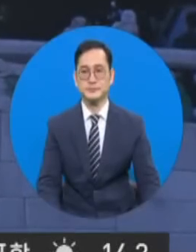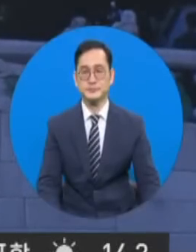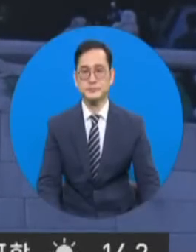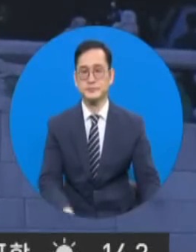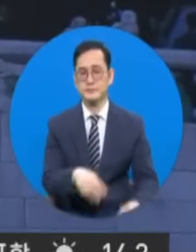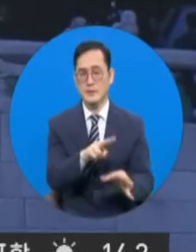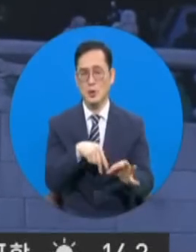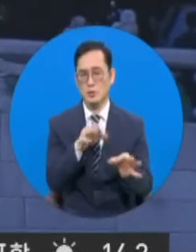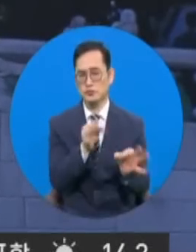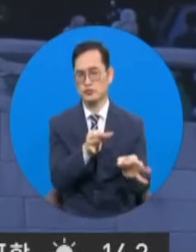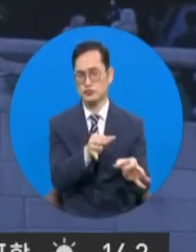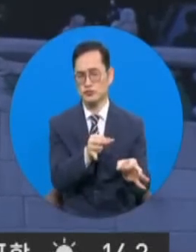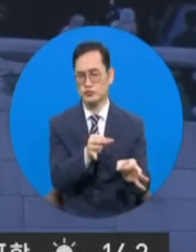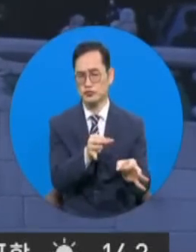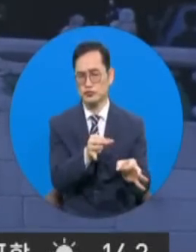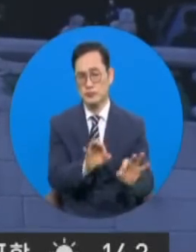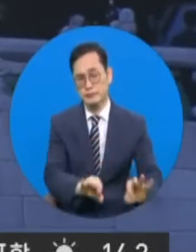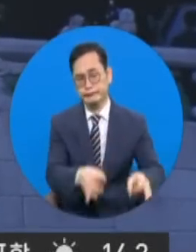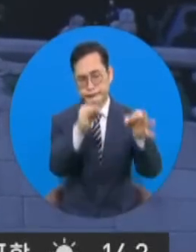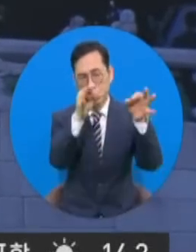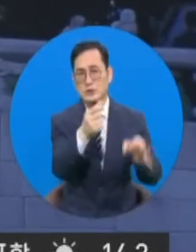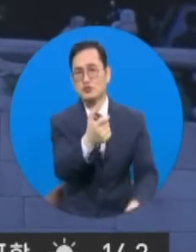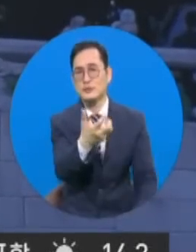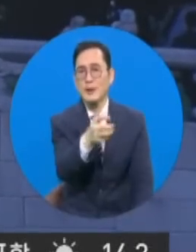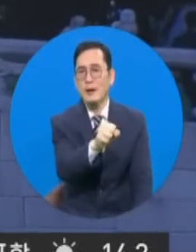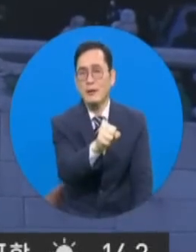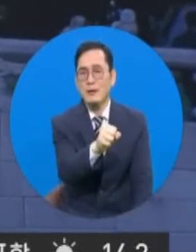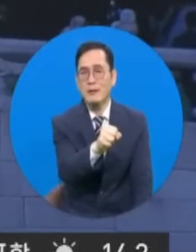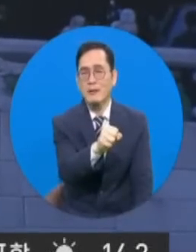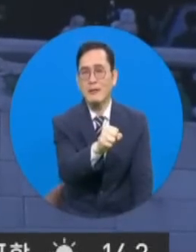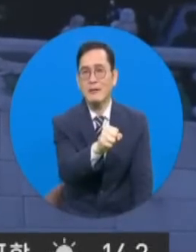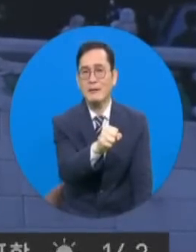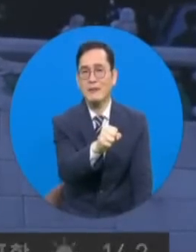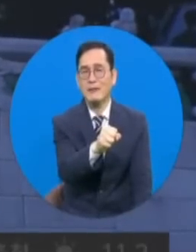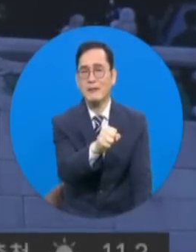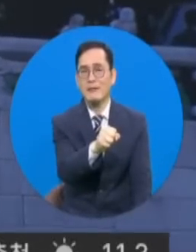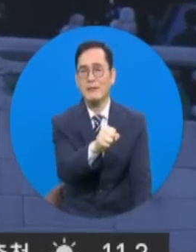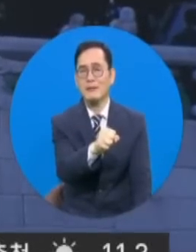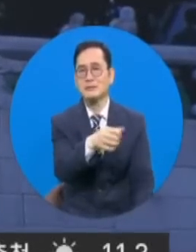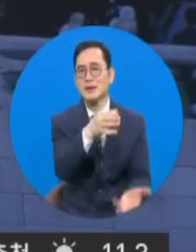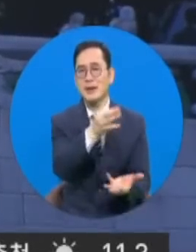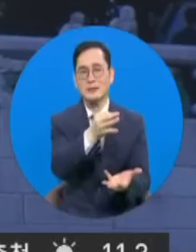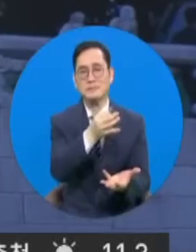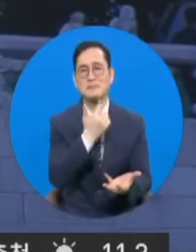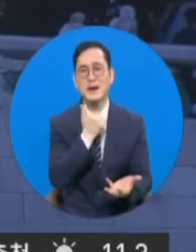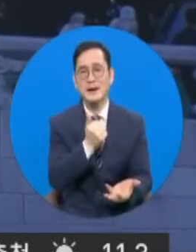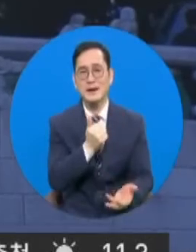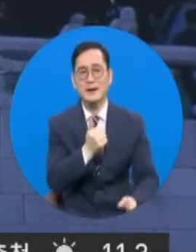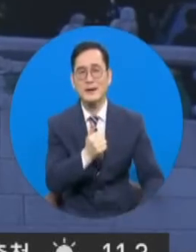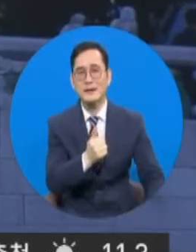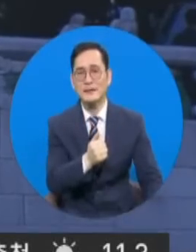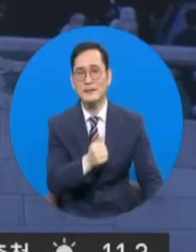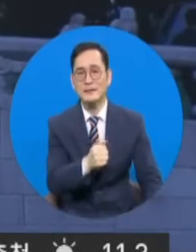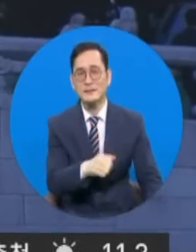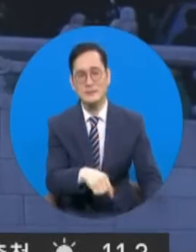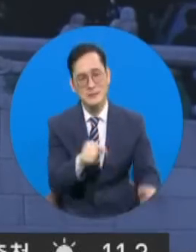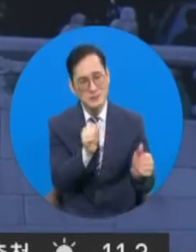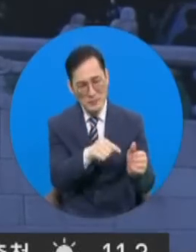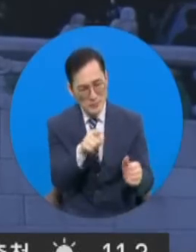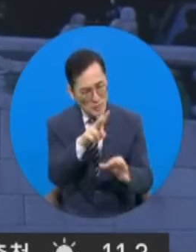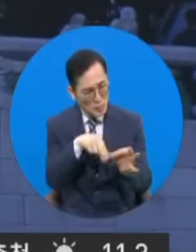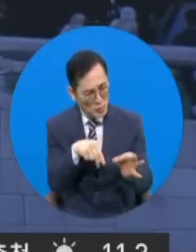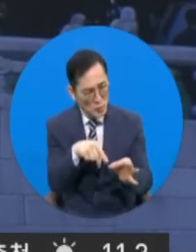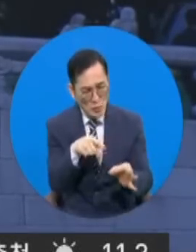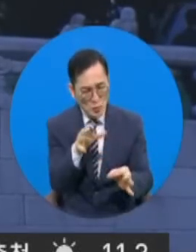코인 투자로 60억 상당을 보유했었던 것이 알려진 민주당의 김남국 의원 논란이 커지자 해명을